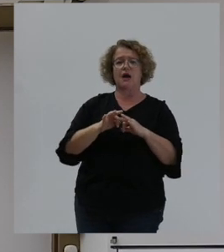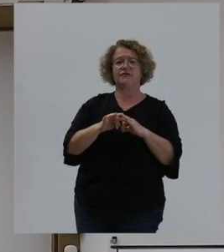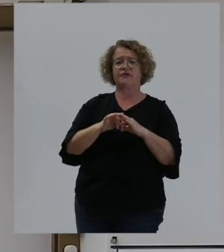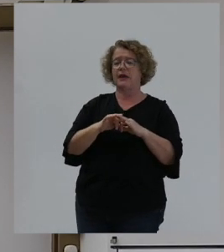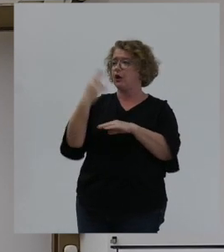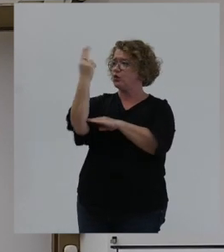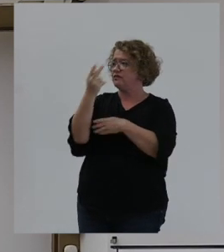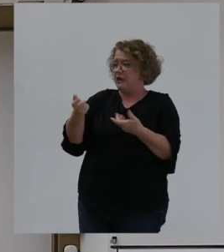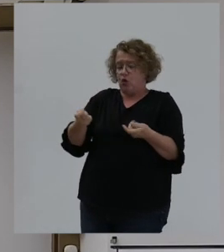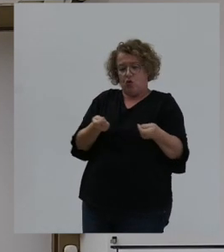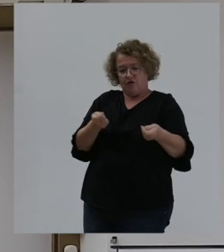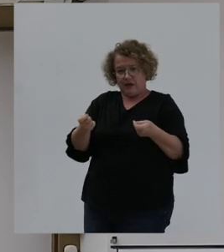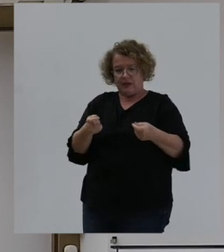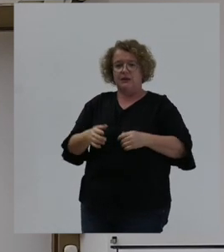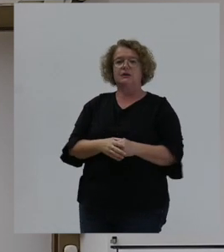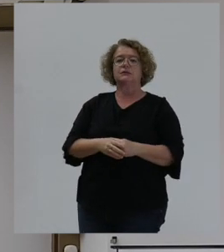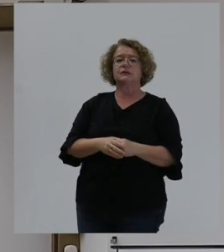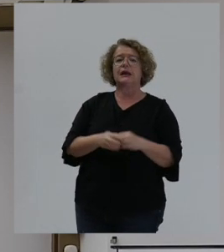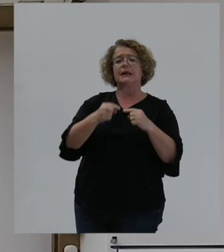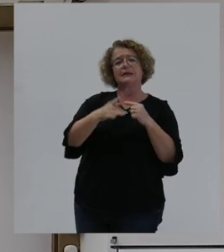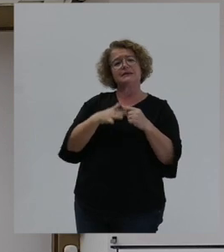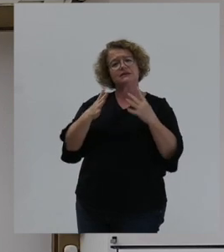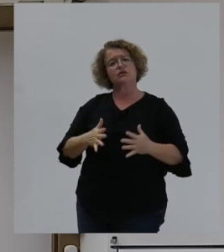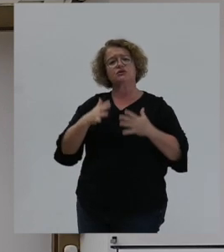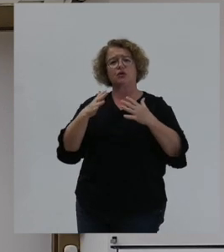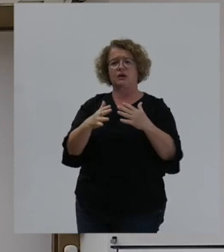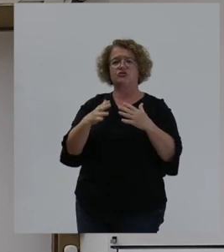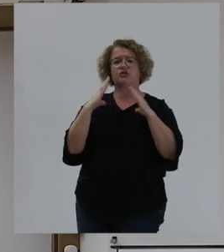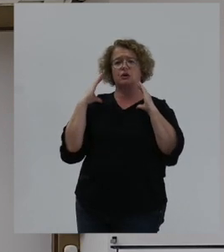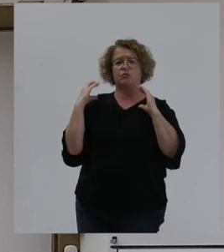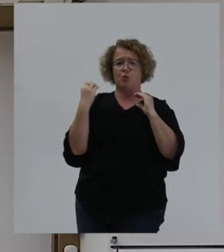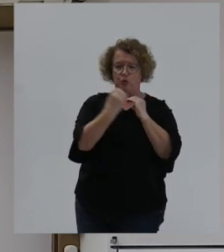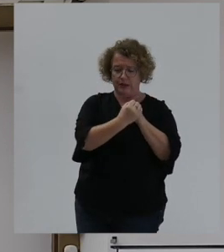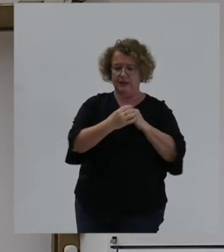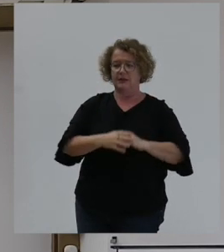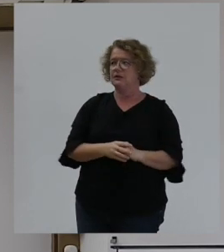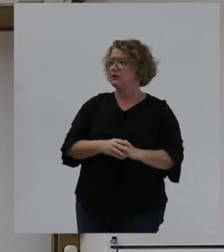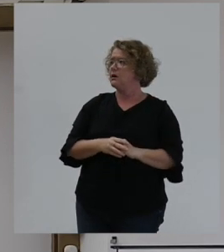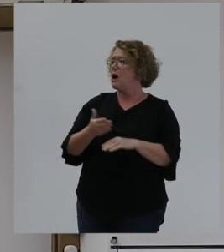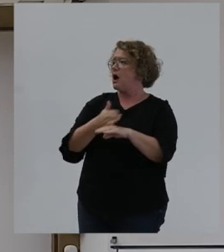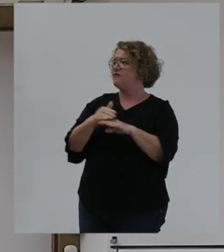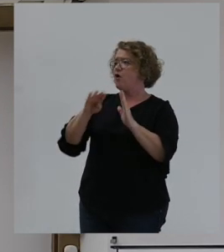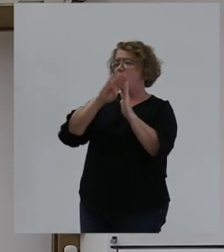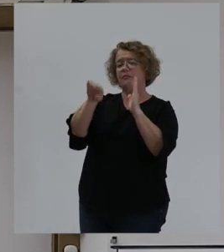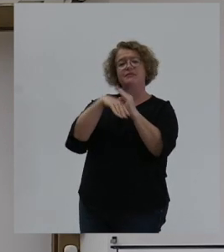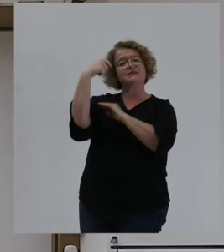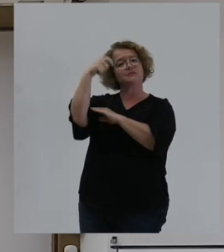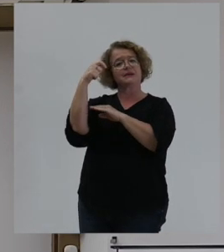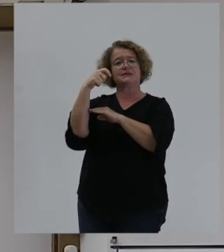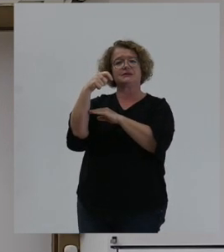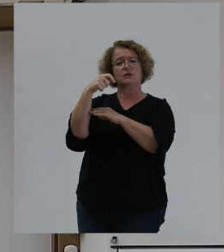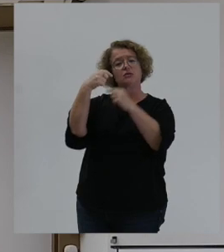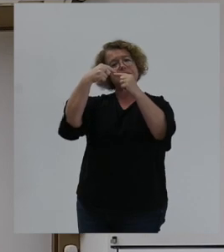gouvernance si vous pouvez à vous... la liste s'engager pour Montaigne. Quand vous nous avez annoncé vos vice-présidences, vous nous avez envoyé un